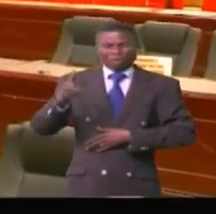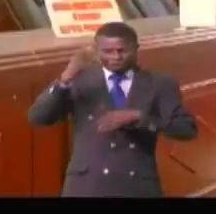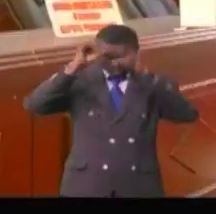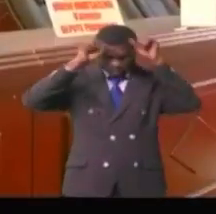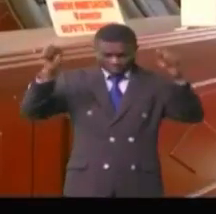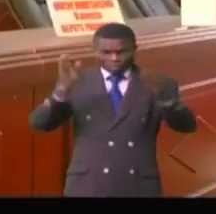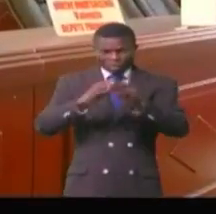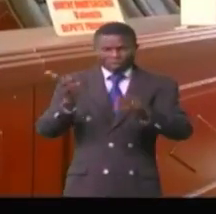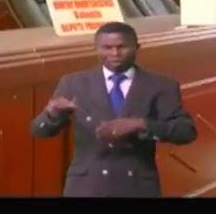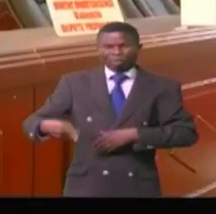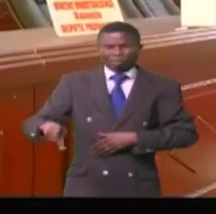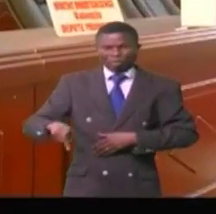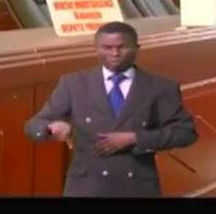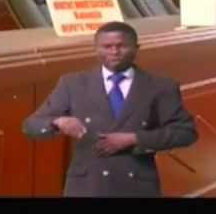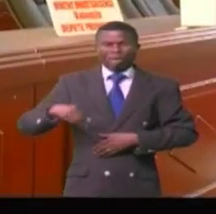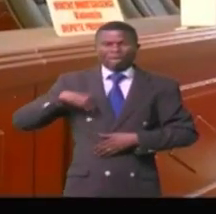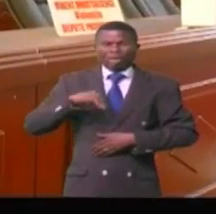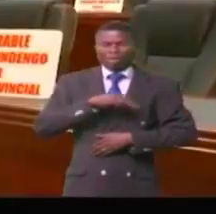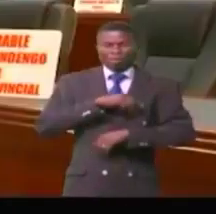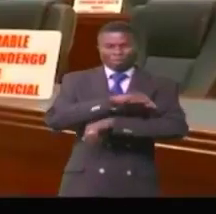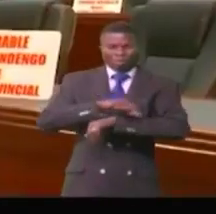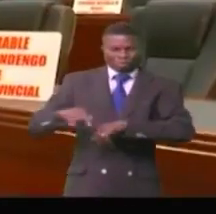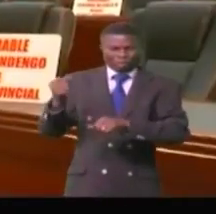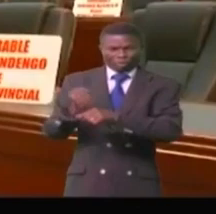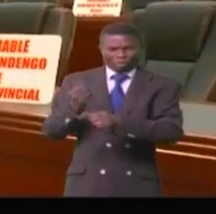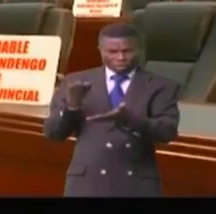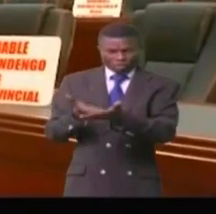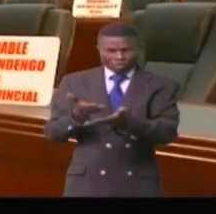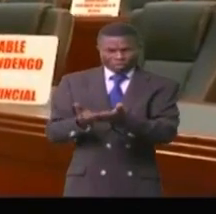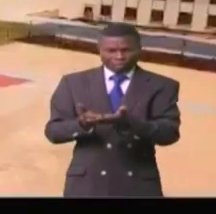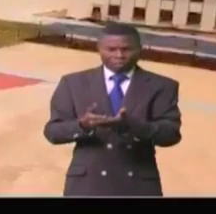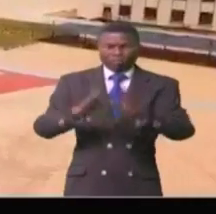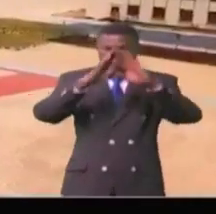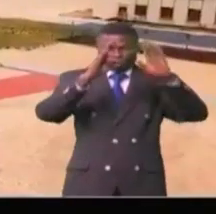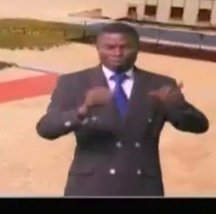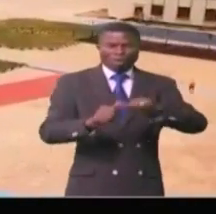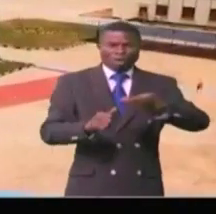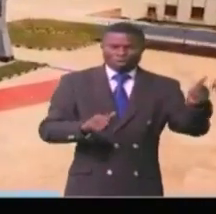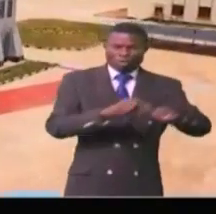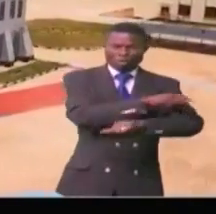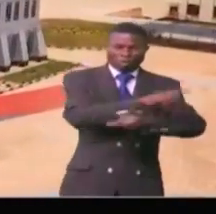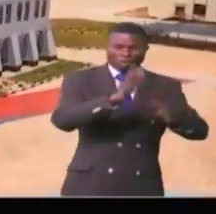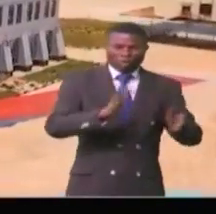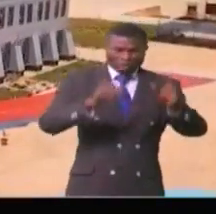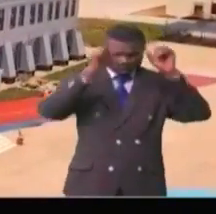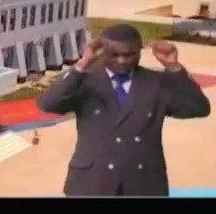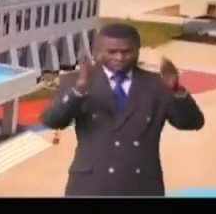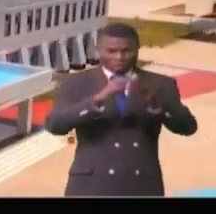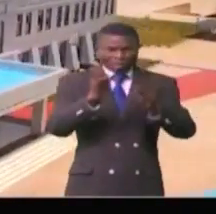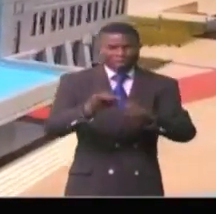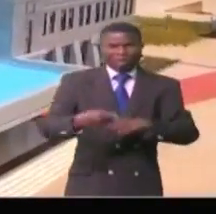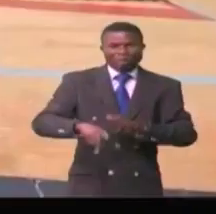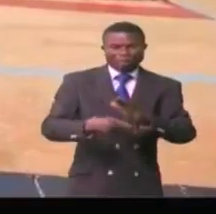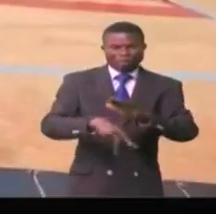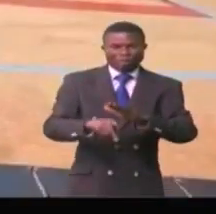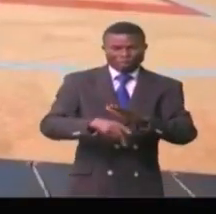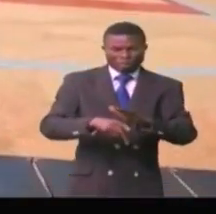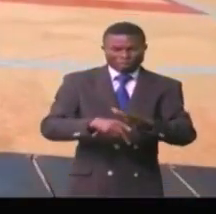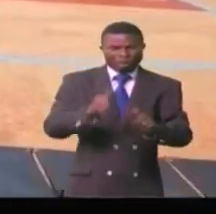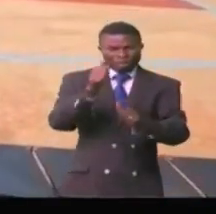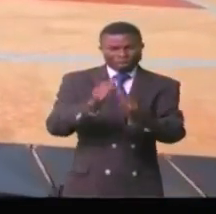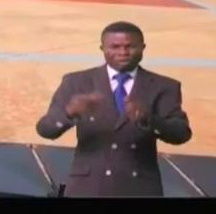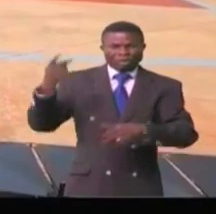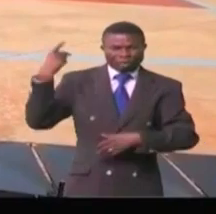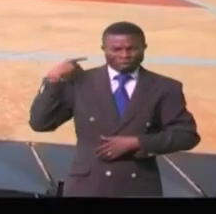de l'Assemblée provinciale et les membres de son bureau, ainsi que d'un autre bâtiment administratif où le président de l'Assemblée provinciale et chaque